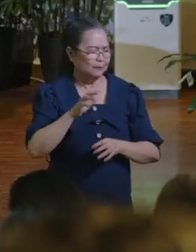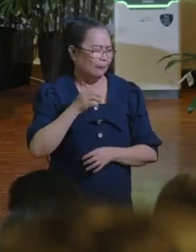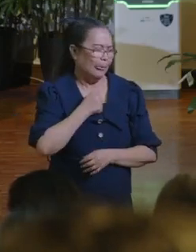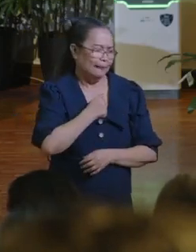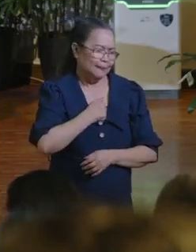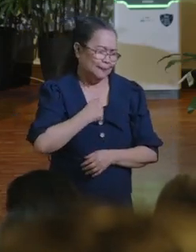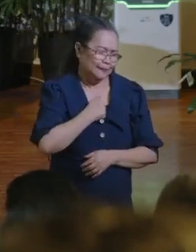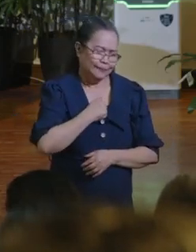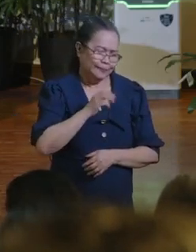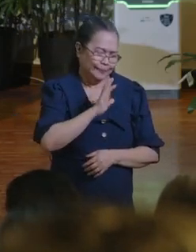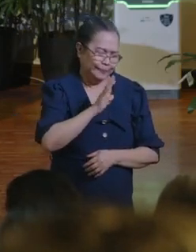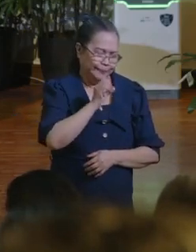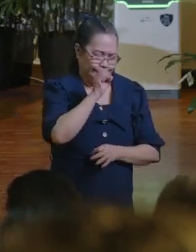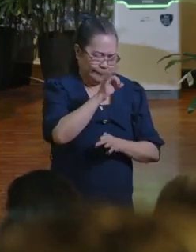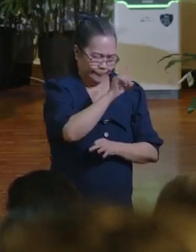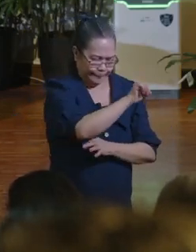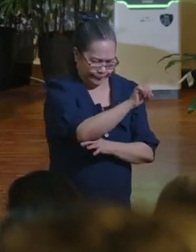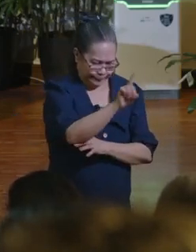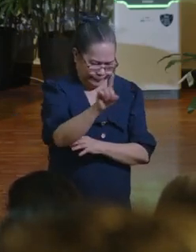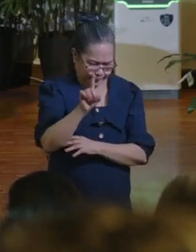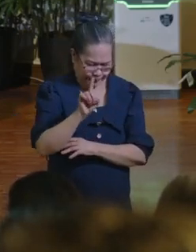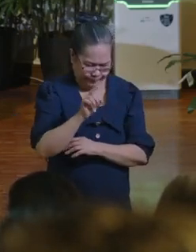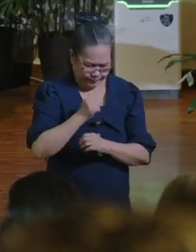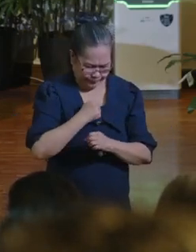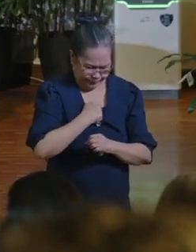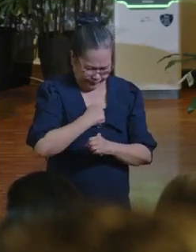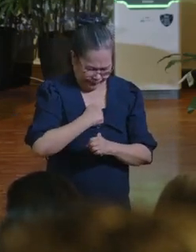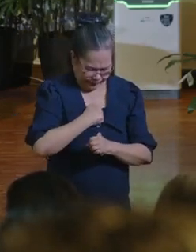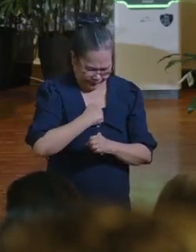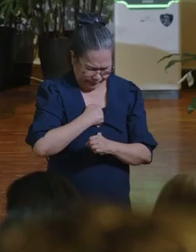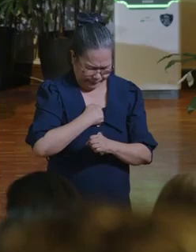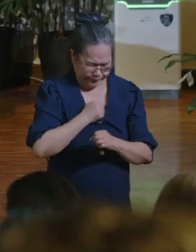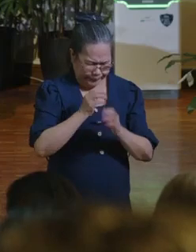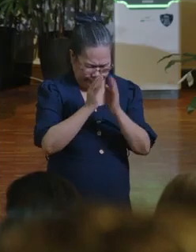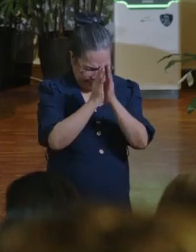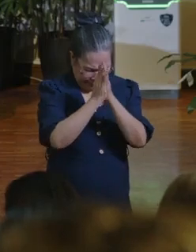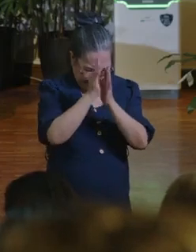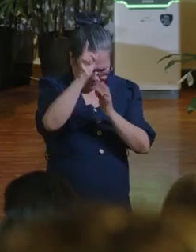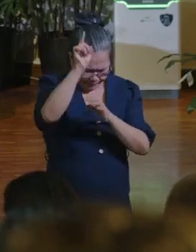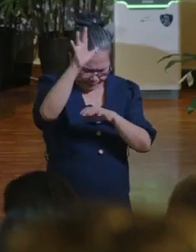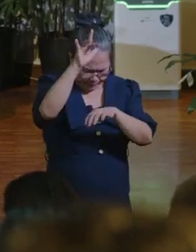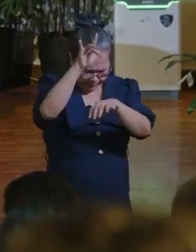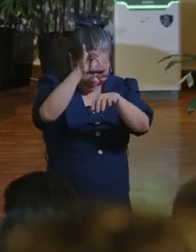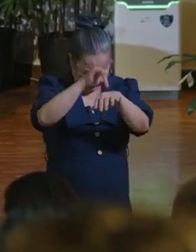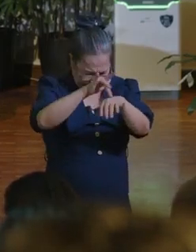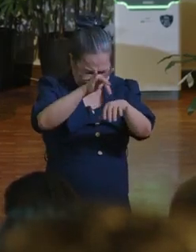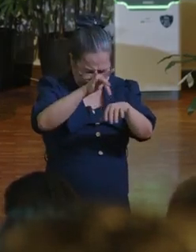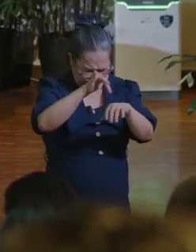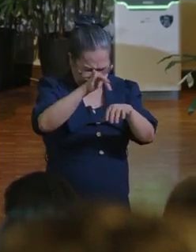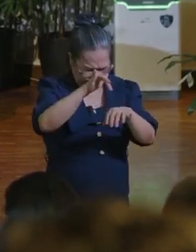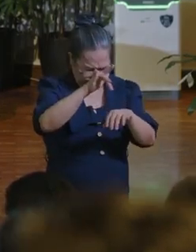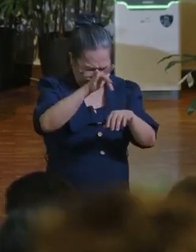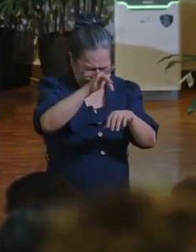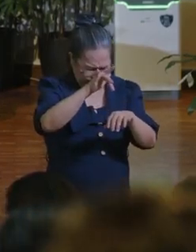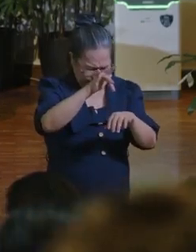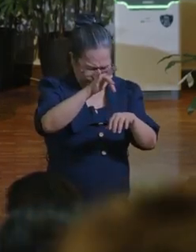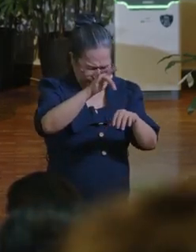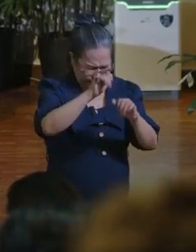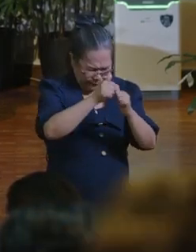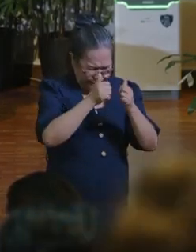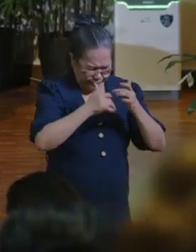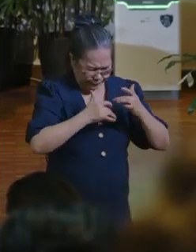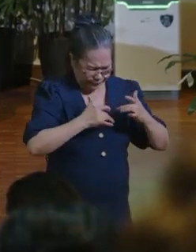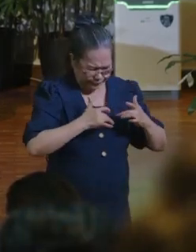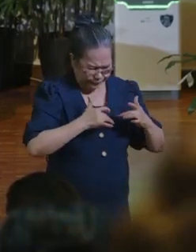ngang isang ganoon sa aming kalagitnaan, kayo po ang kumilos sa